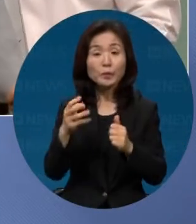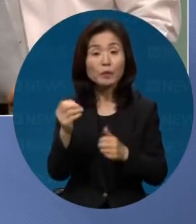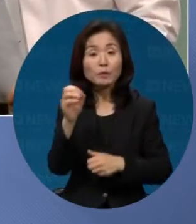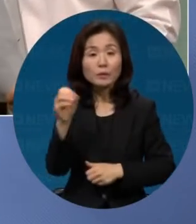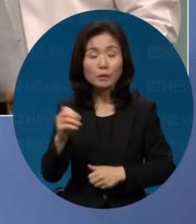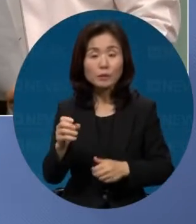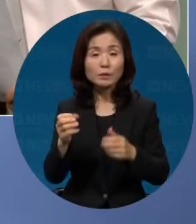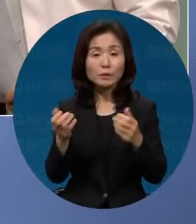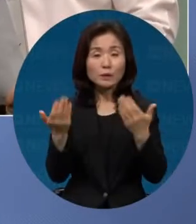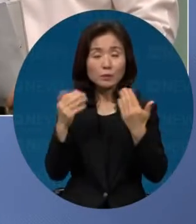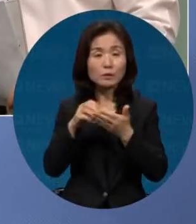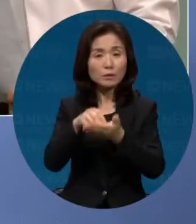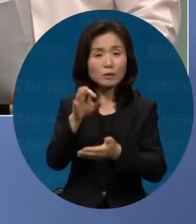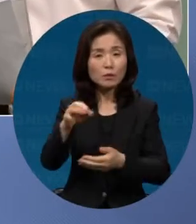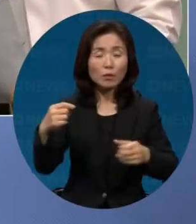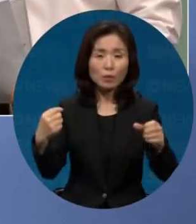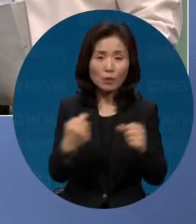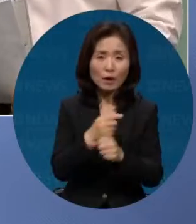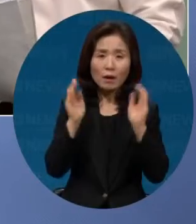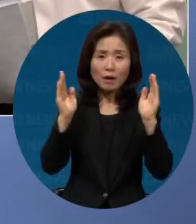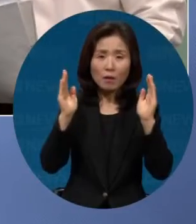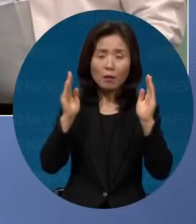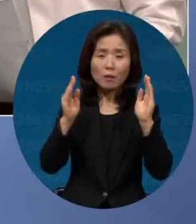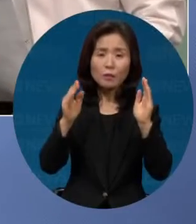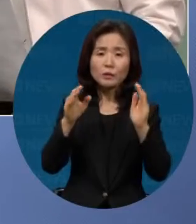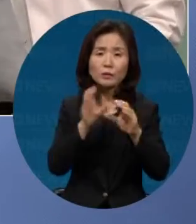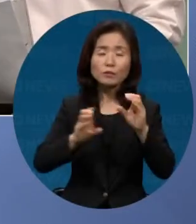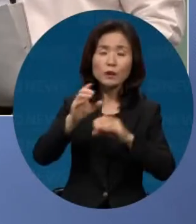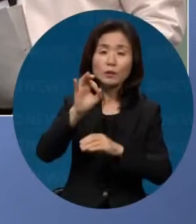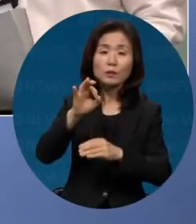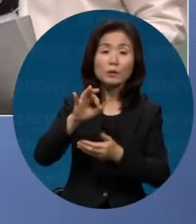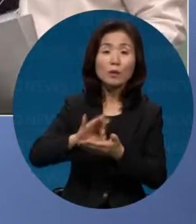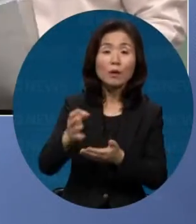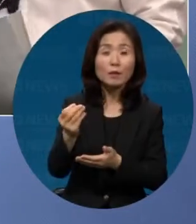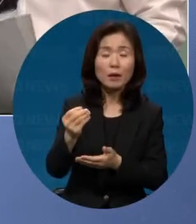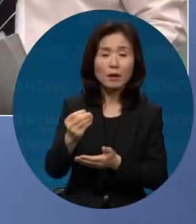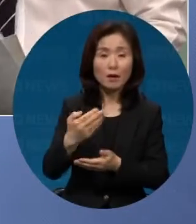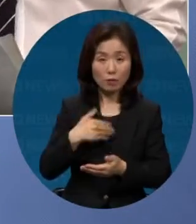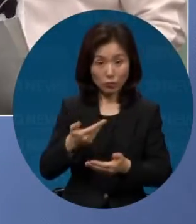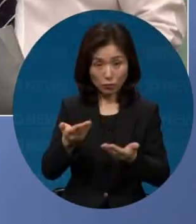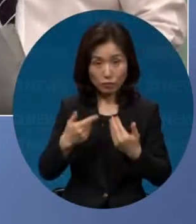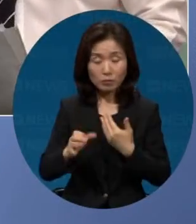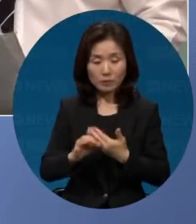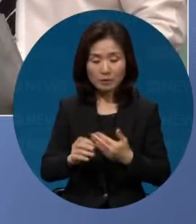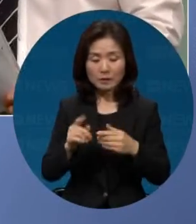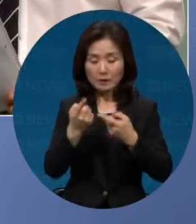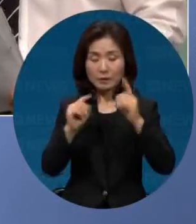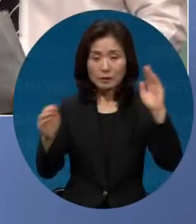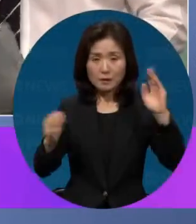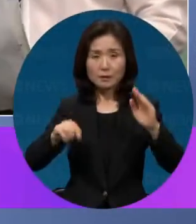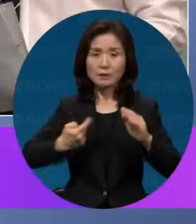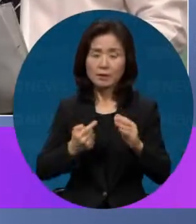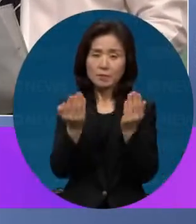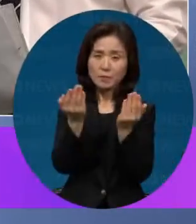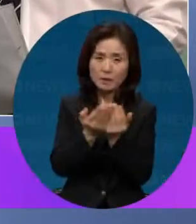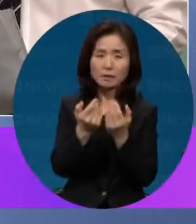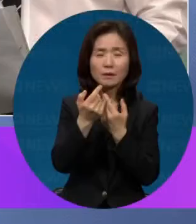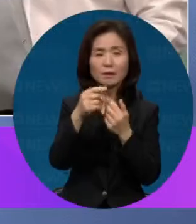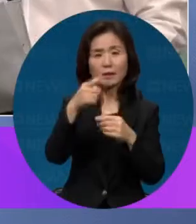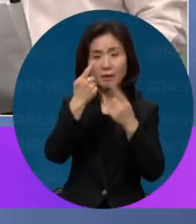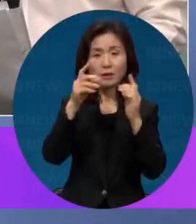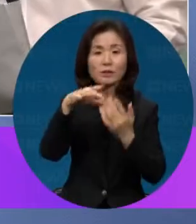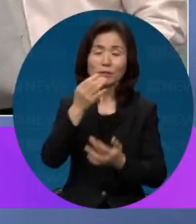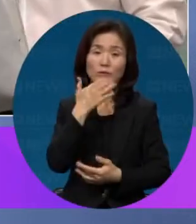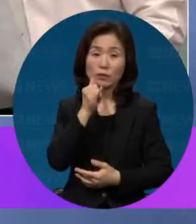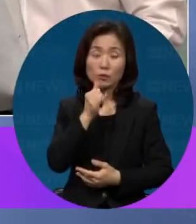등록금 말고도 학업에 추가로 드는 비용 등을 알려주면 이 학생들이 자신에게 맞는 대학을 선택할 수가 있습니다 이 또 중간고사에서